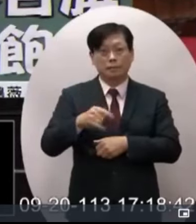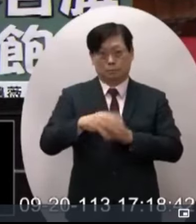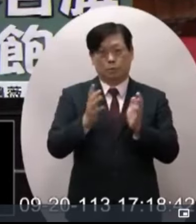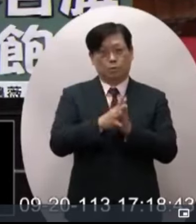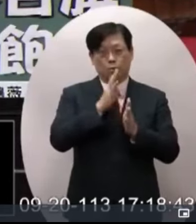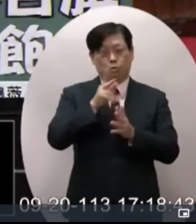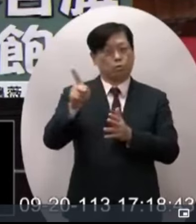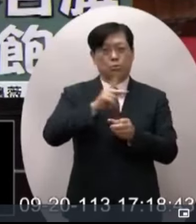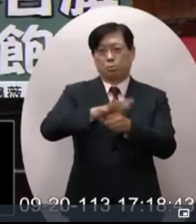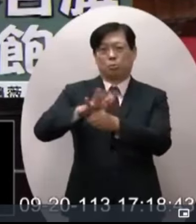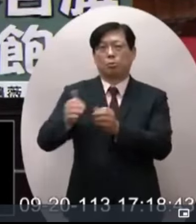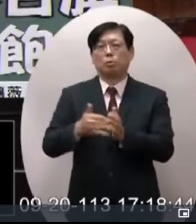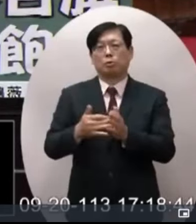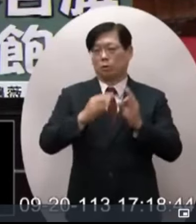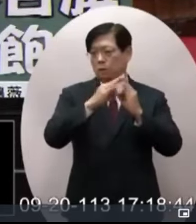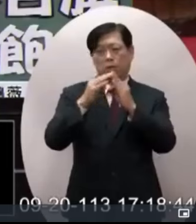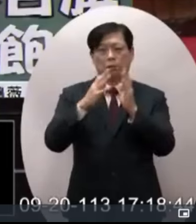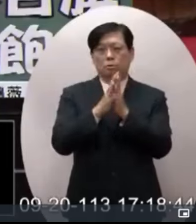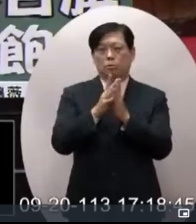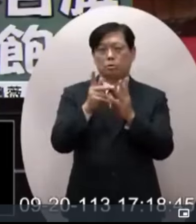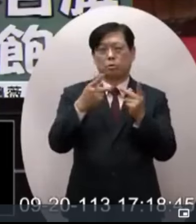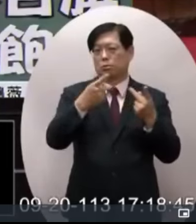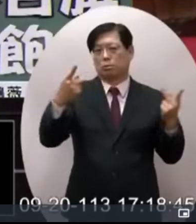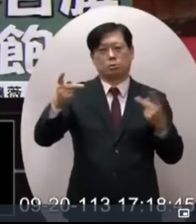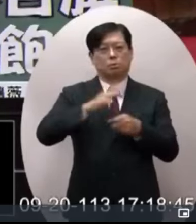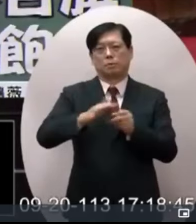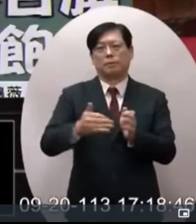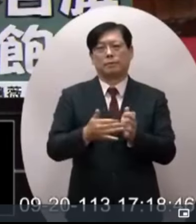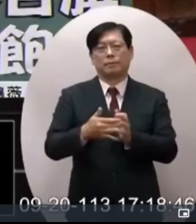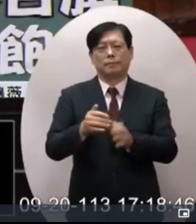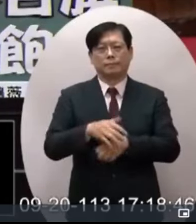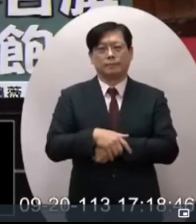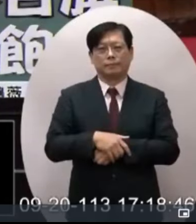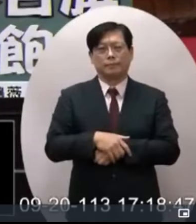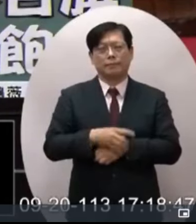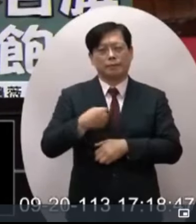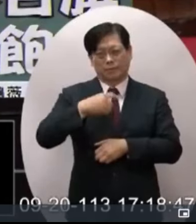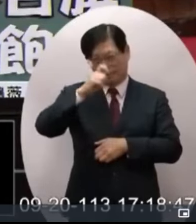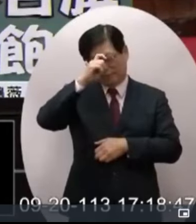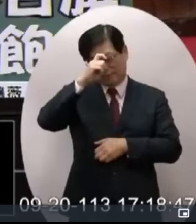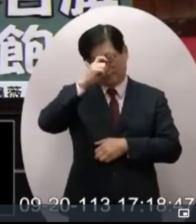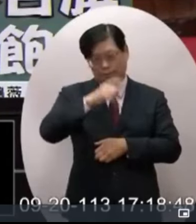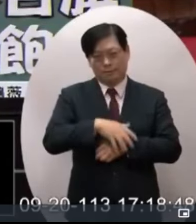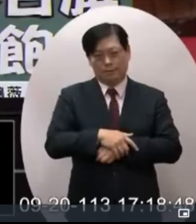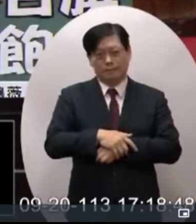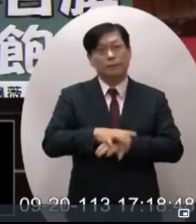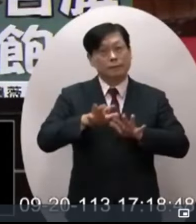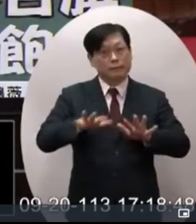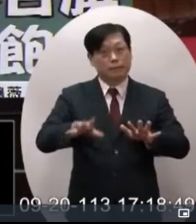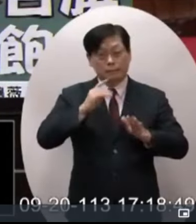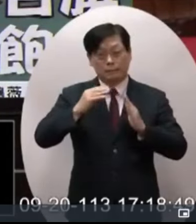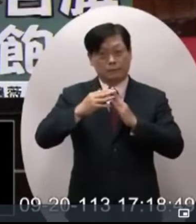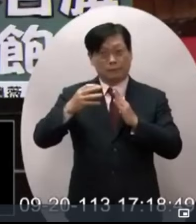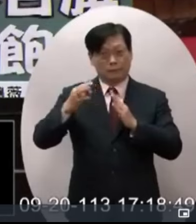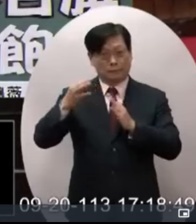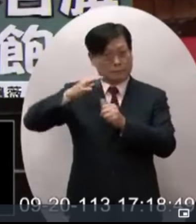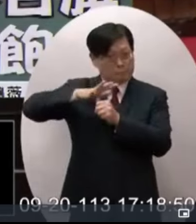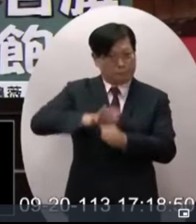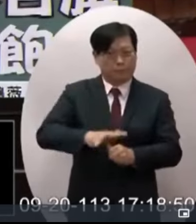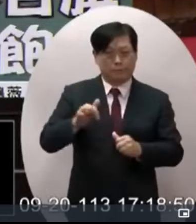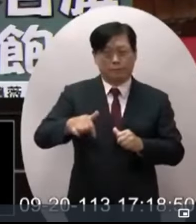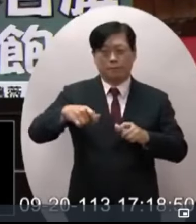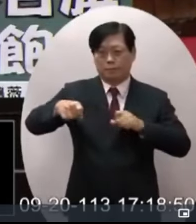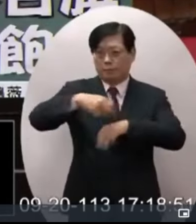水位了嘛，你们银行通通都满水位了。所以我要讲的就是说，我希望在这一波的打房措施里